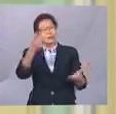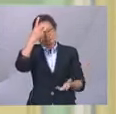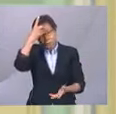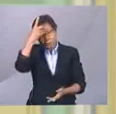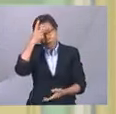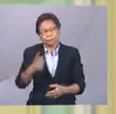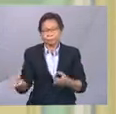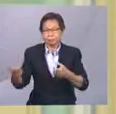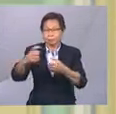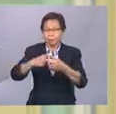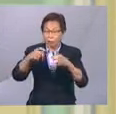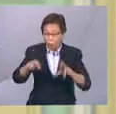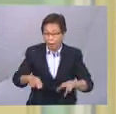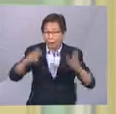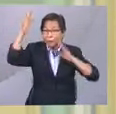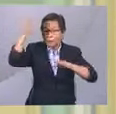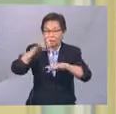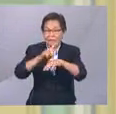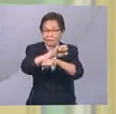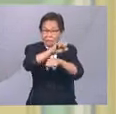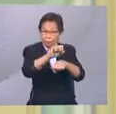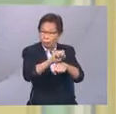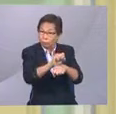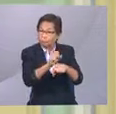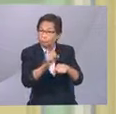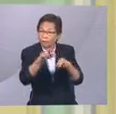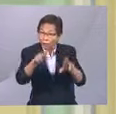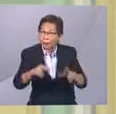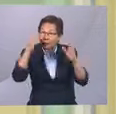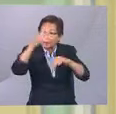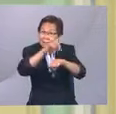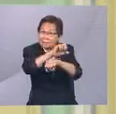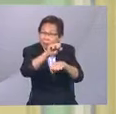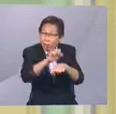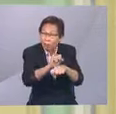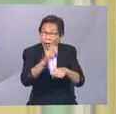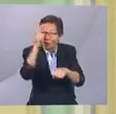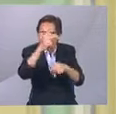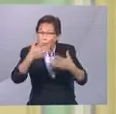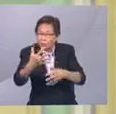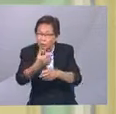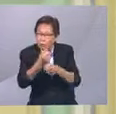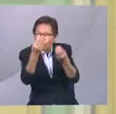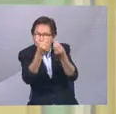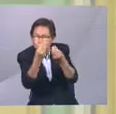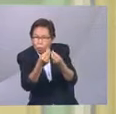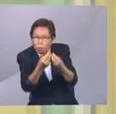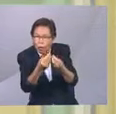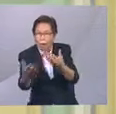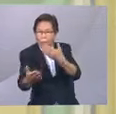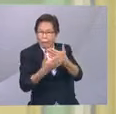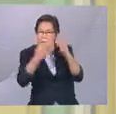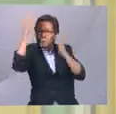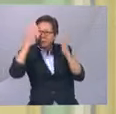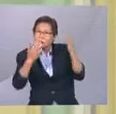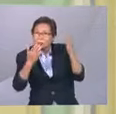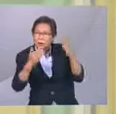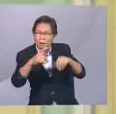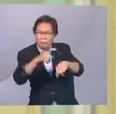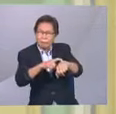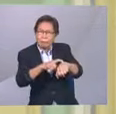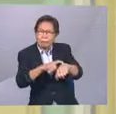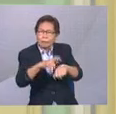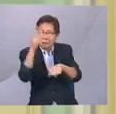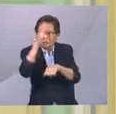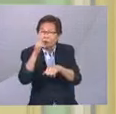betina dengan rakyat kita di Singapura Adakah keadaan sudah mendapat bilangnya berarti yang akan balik ke misil dan dalam